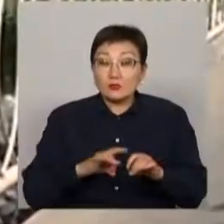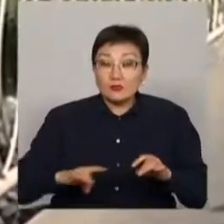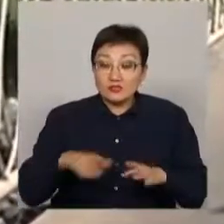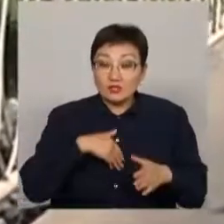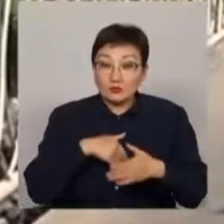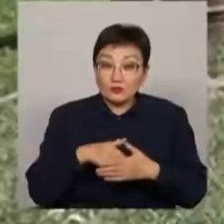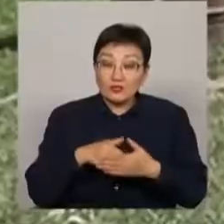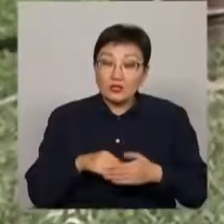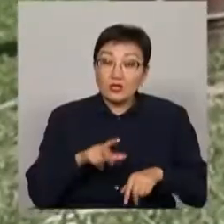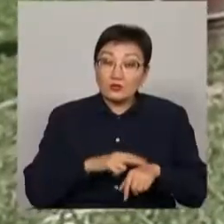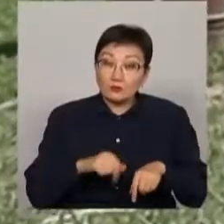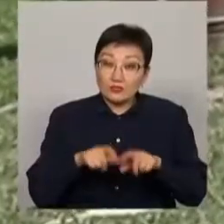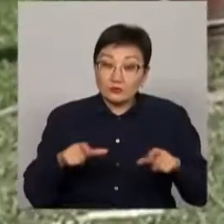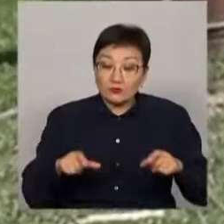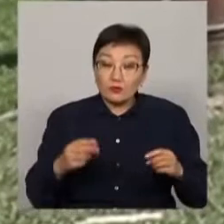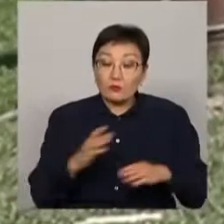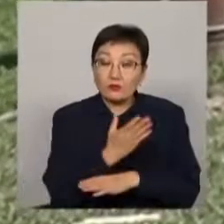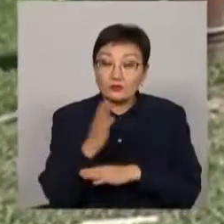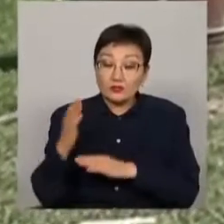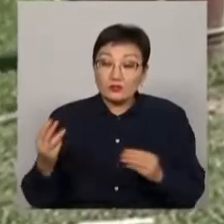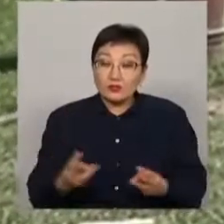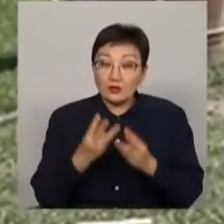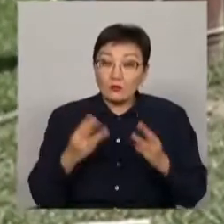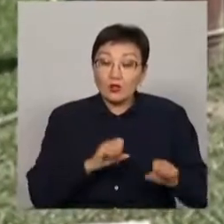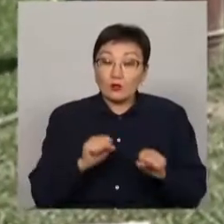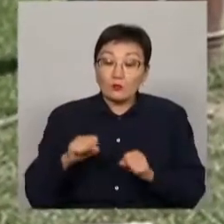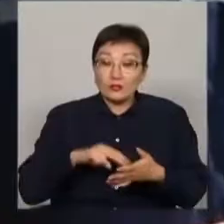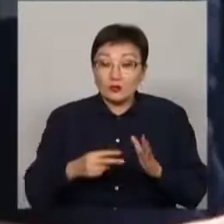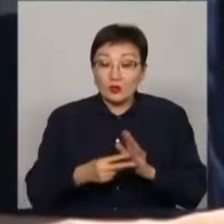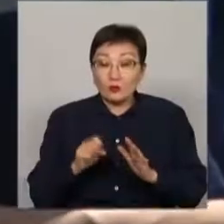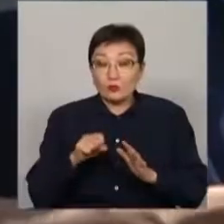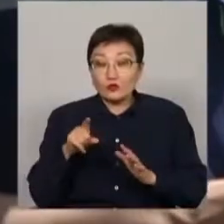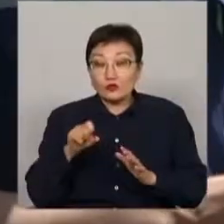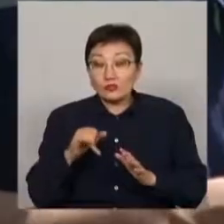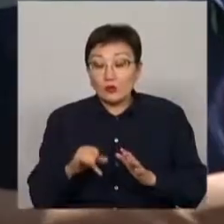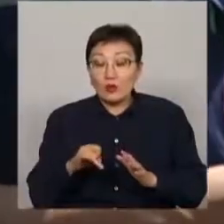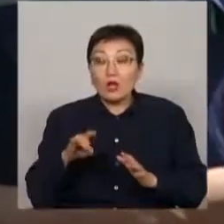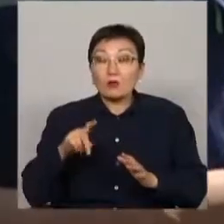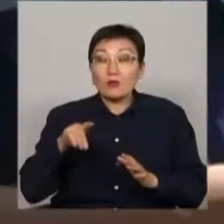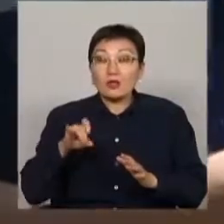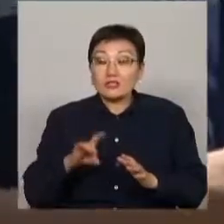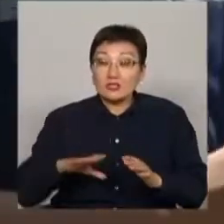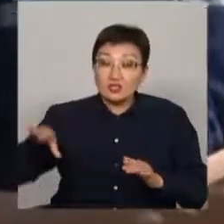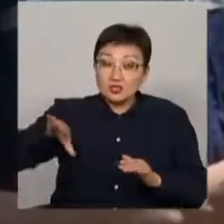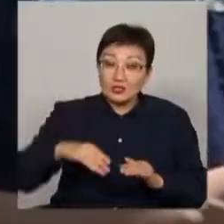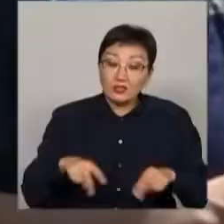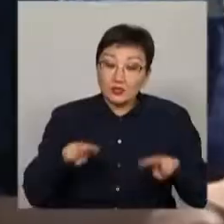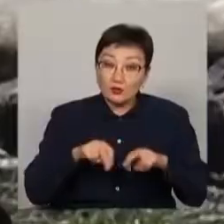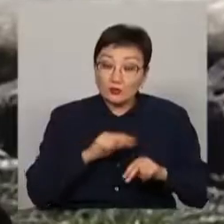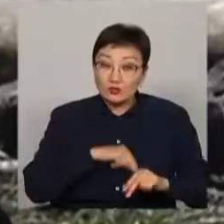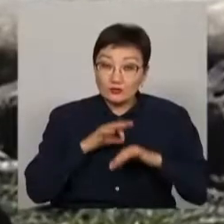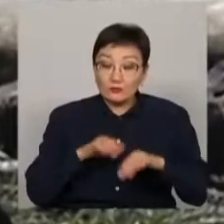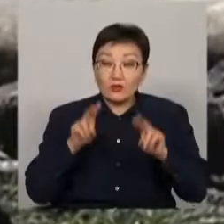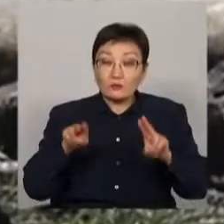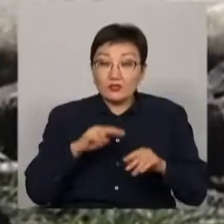және тәртіп сақшылары орман өртінің алдын алу мақсатында Мұстау мен Алмарасан шатқалдарында рейд жүргізген болатын. Нәтижесінде